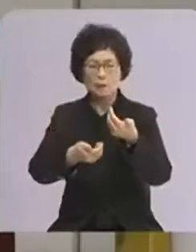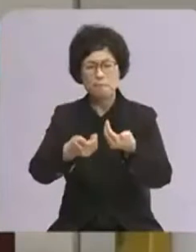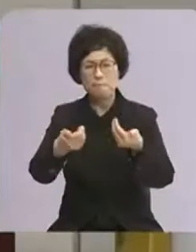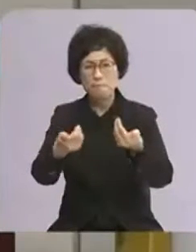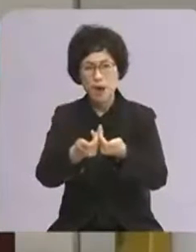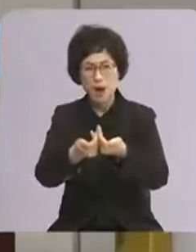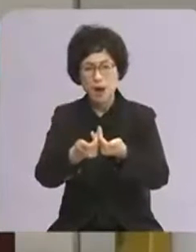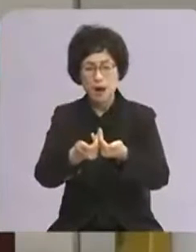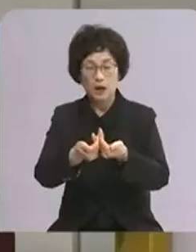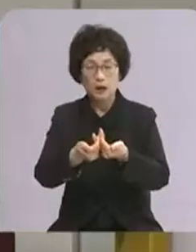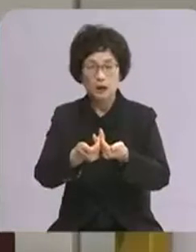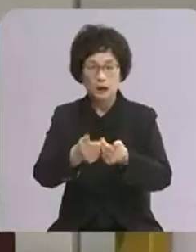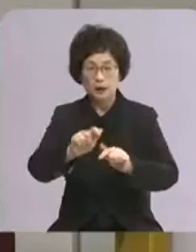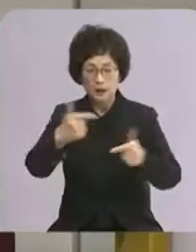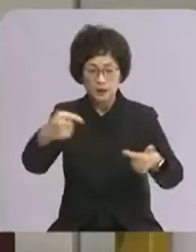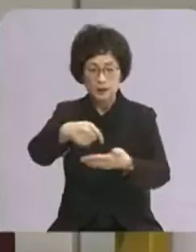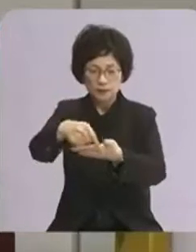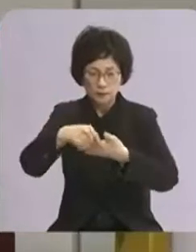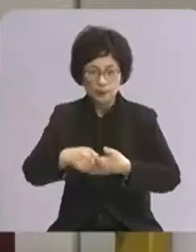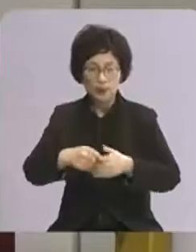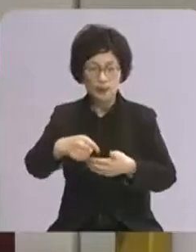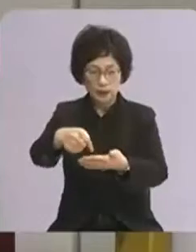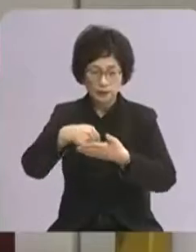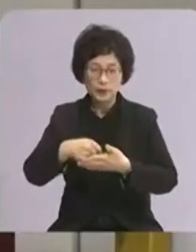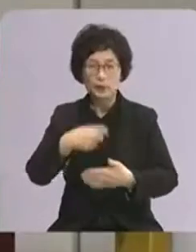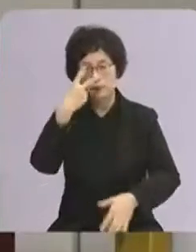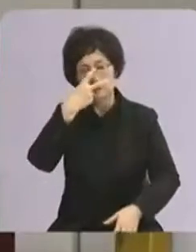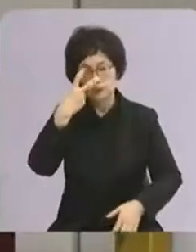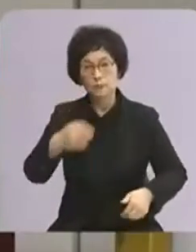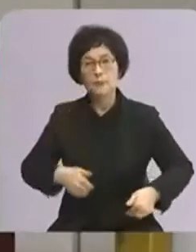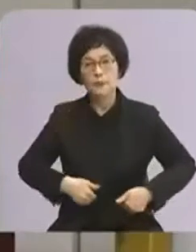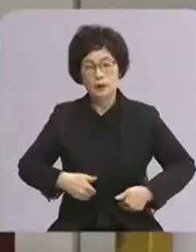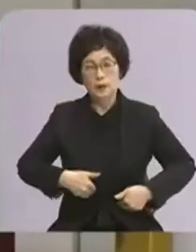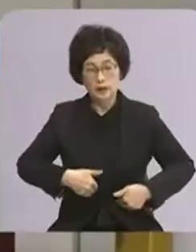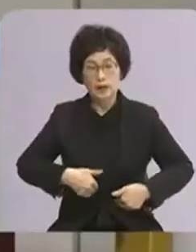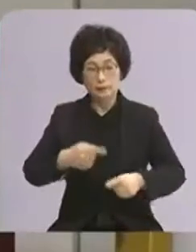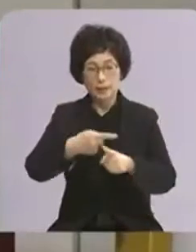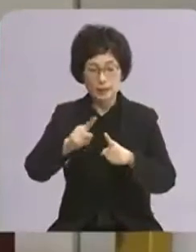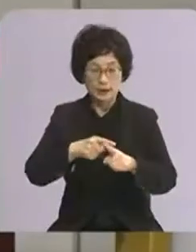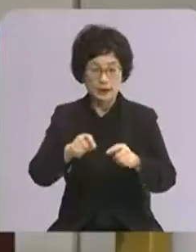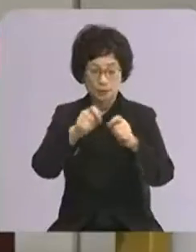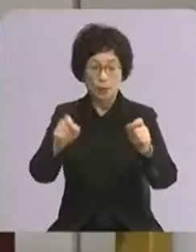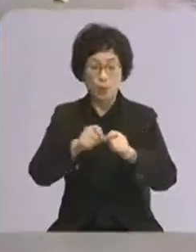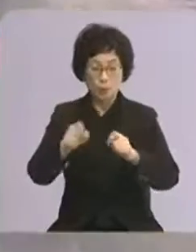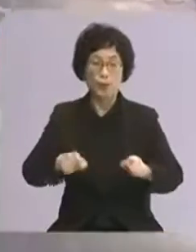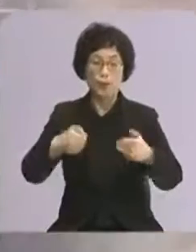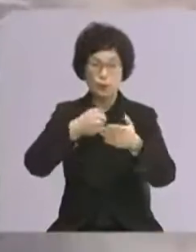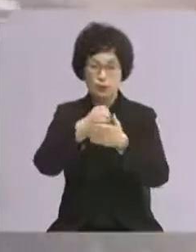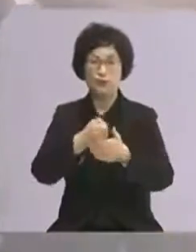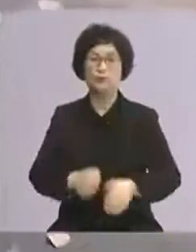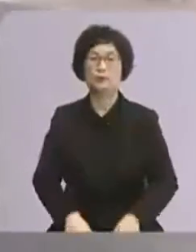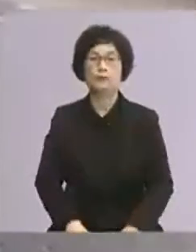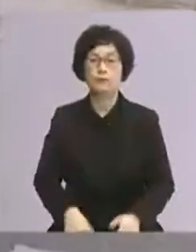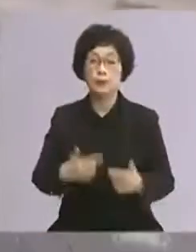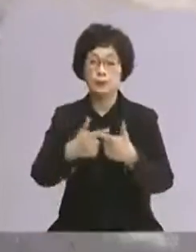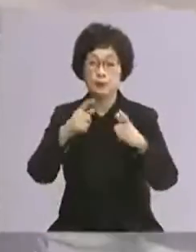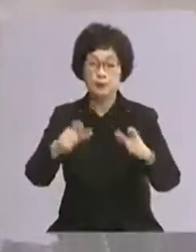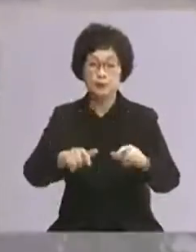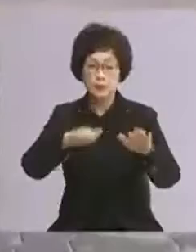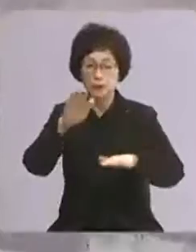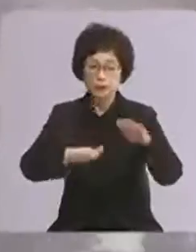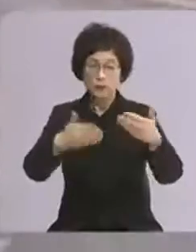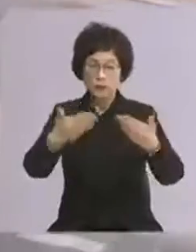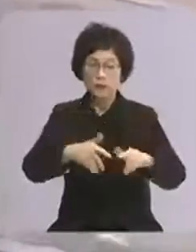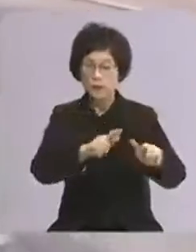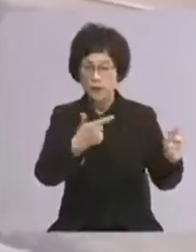다각적인 검토와 다양한 의견수렴 절차가 필요하다고 판단되어 심사 보류 를 결정 하였습니다 부산에서 차별받지 않을